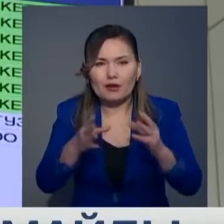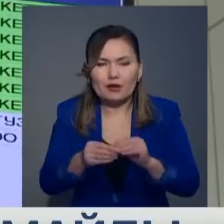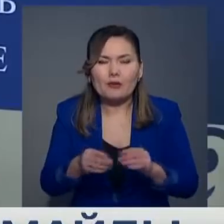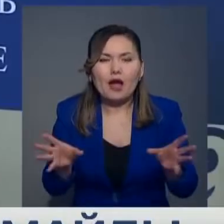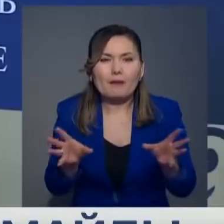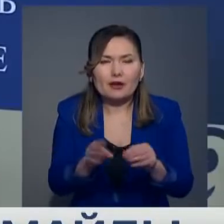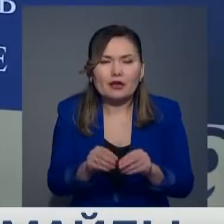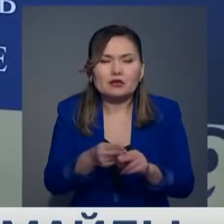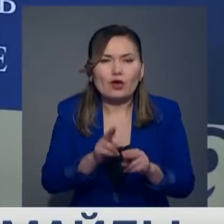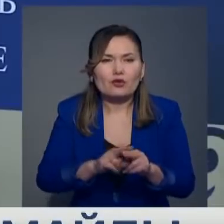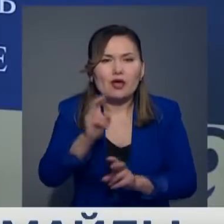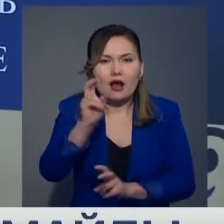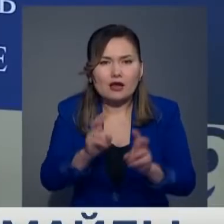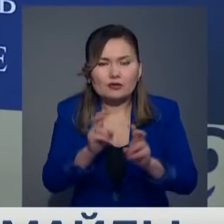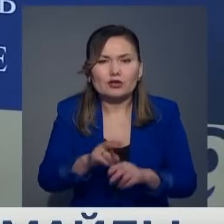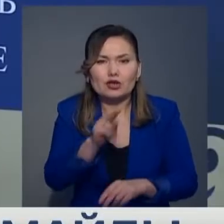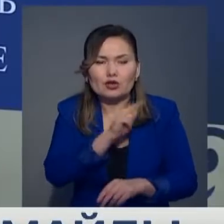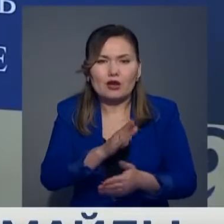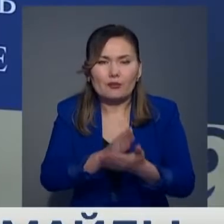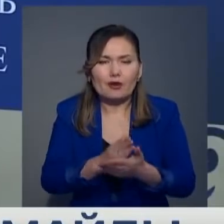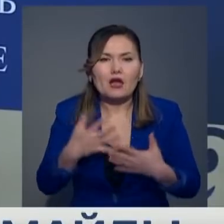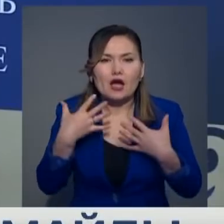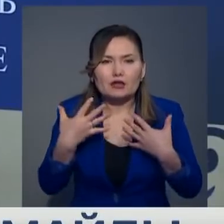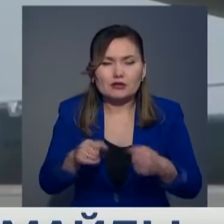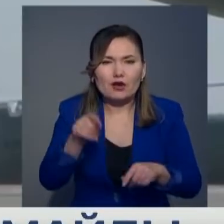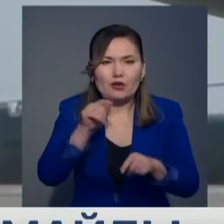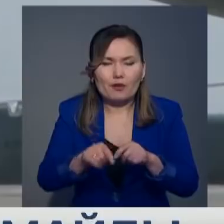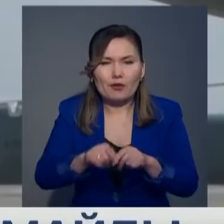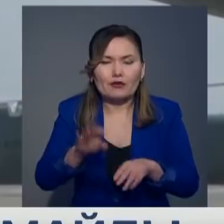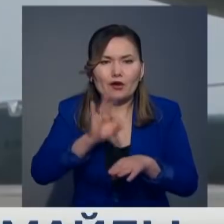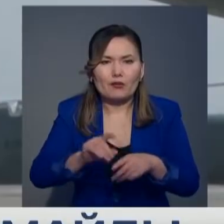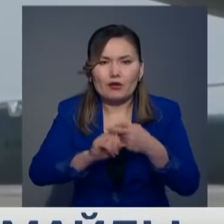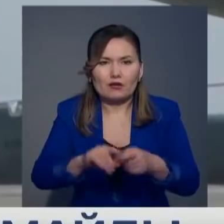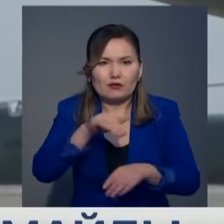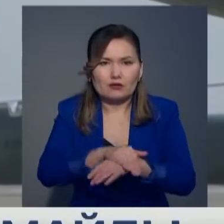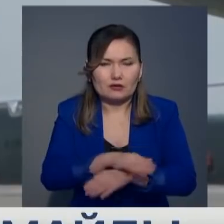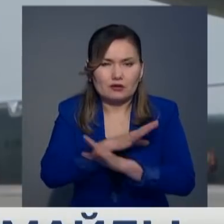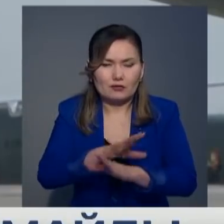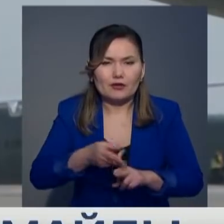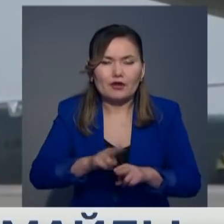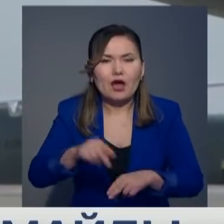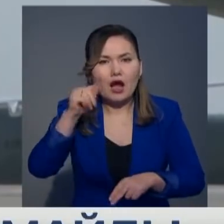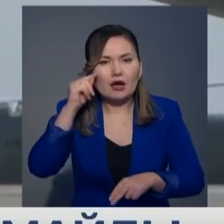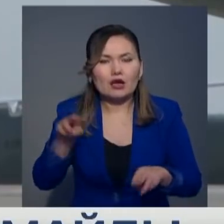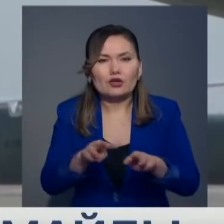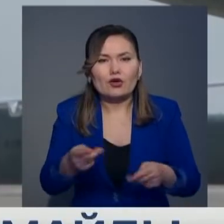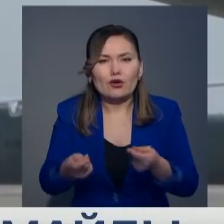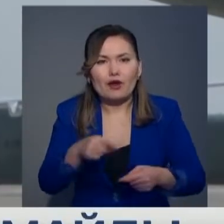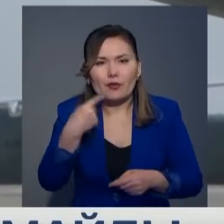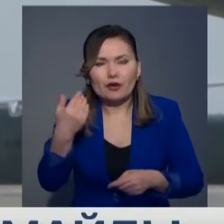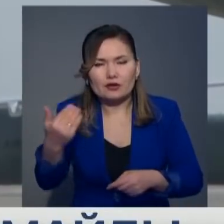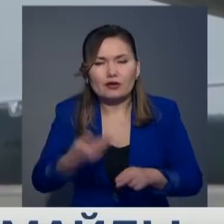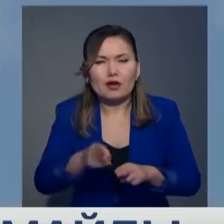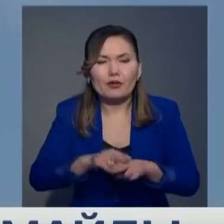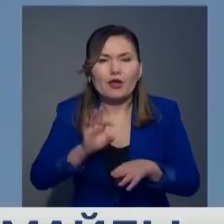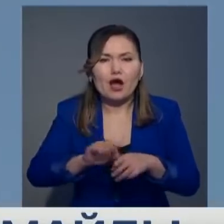бірлескен кәсіпорын қызметкерлері. Олардың денсаулығы тексеріліп, ауру белгілері анықталған жоқ. Қырғызстан үкімет өкілдері